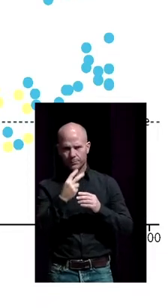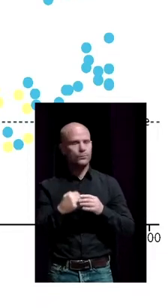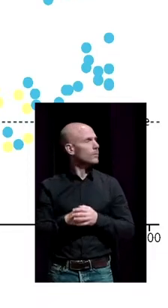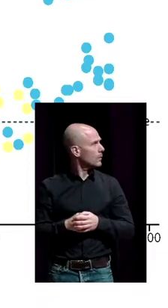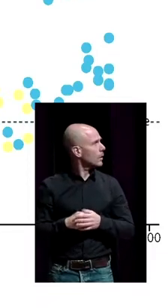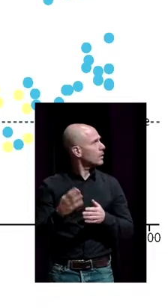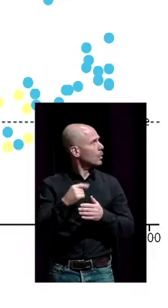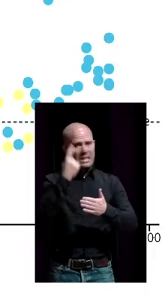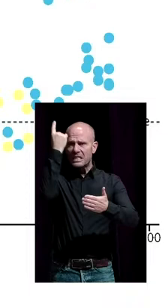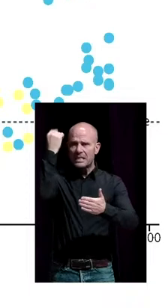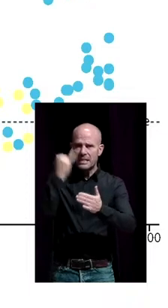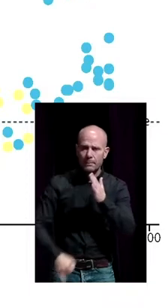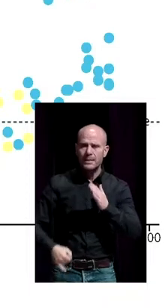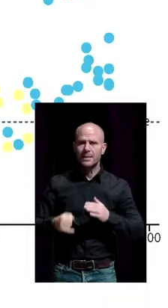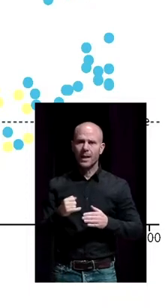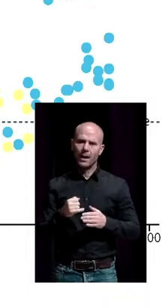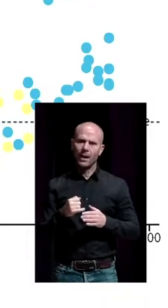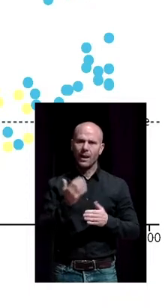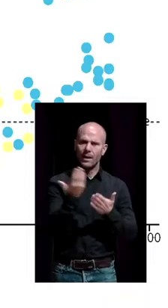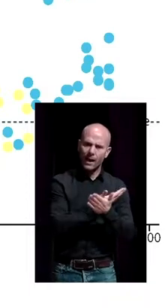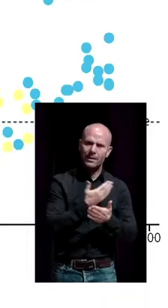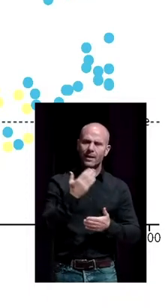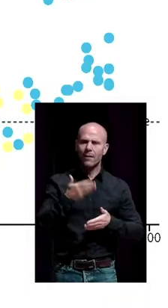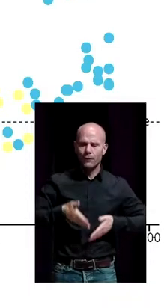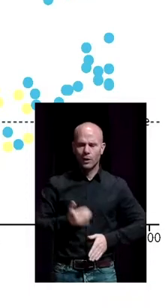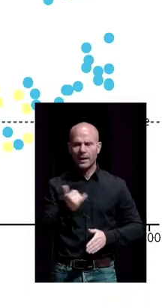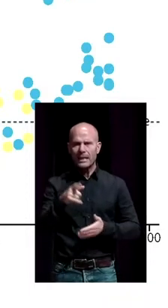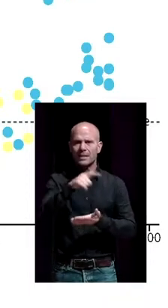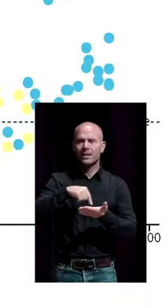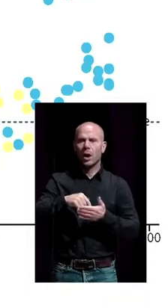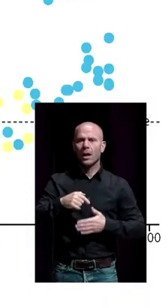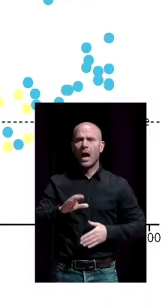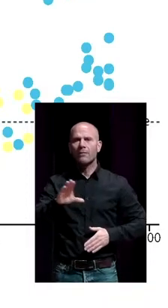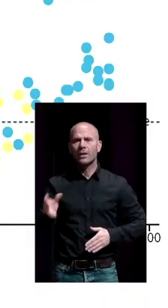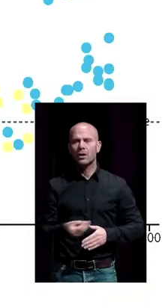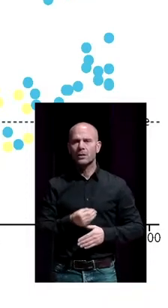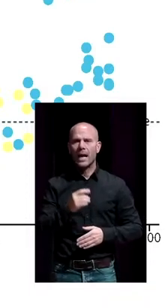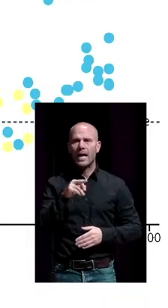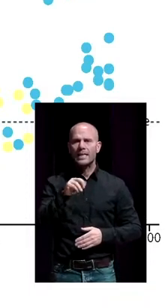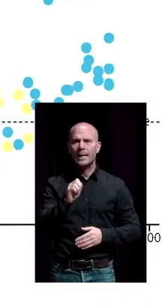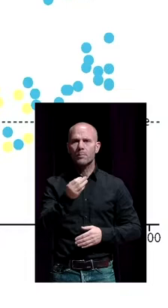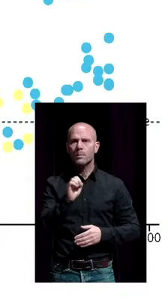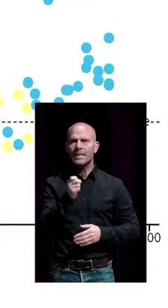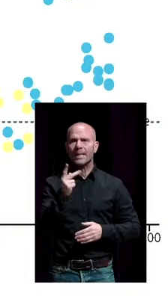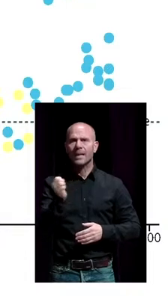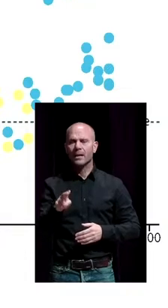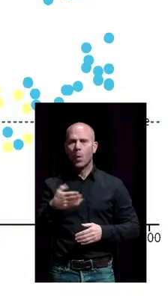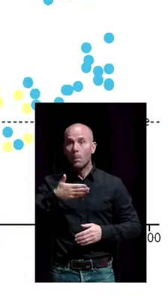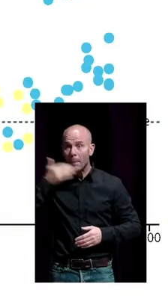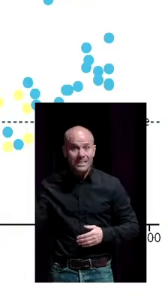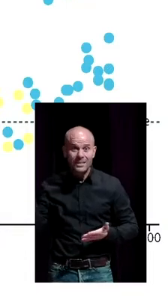det sämsta landet att bli född i är Centralafrikanska republiken, och det bästa landet är faktiskt Norge.